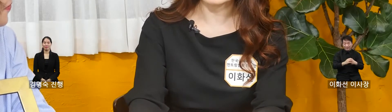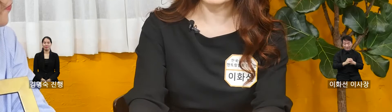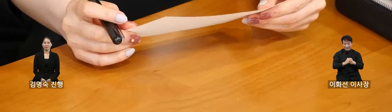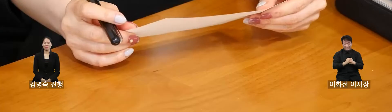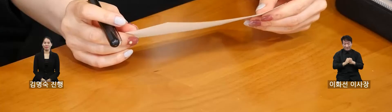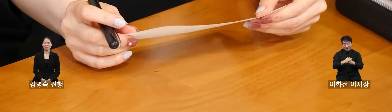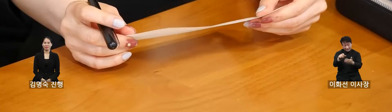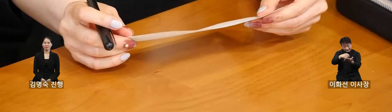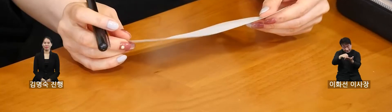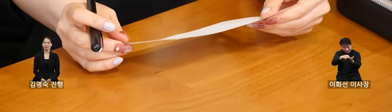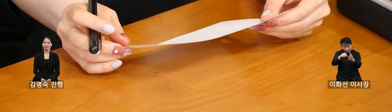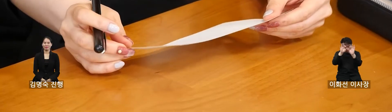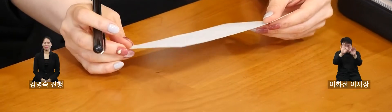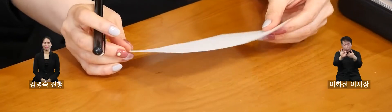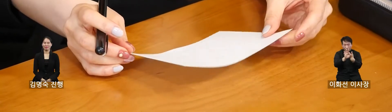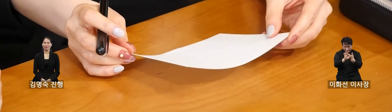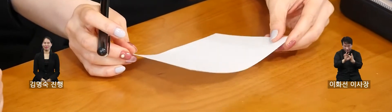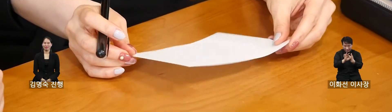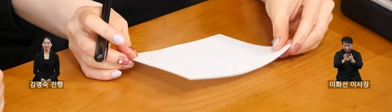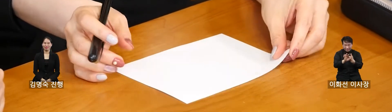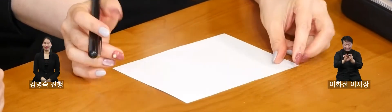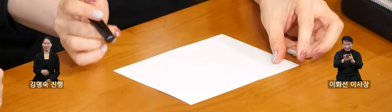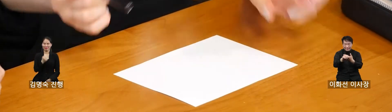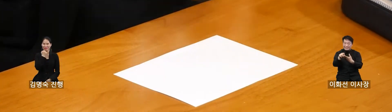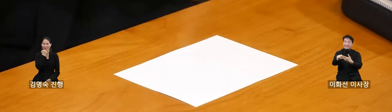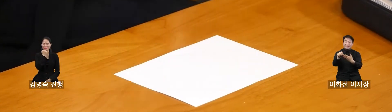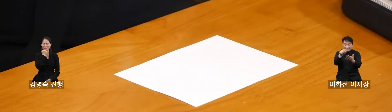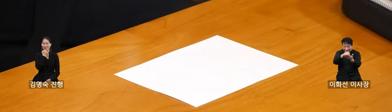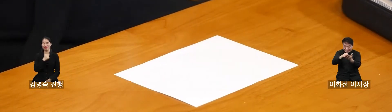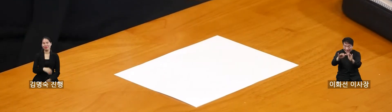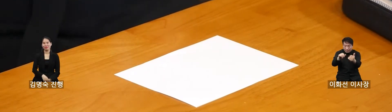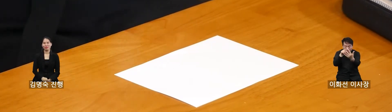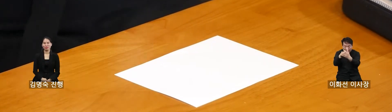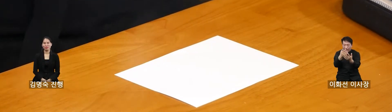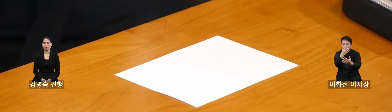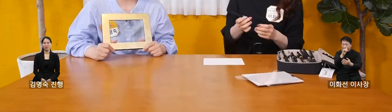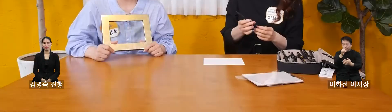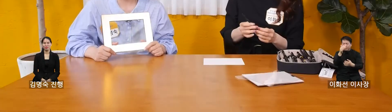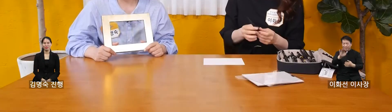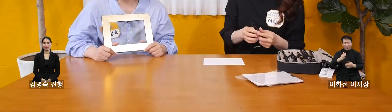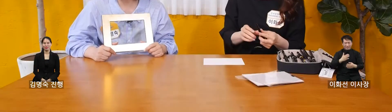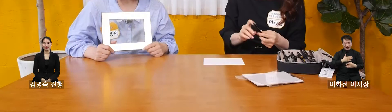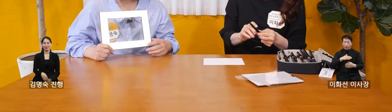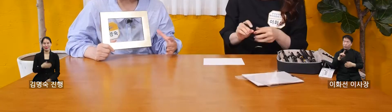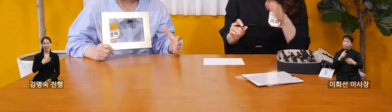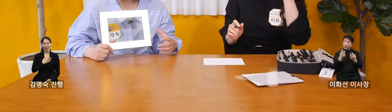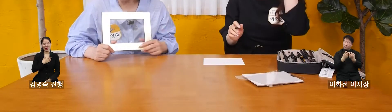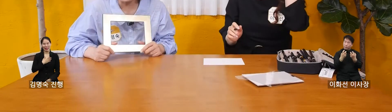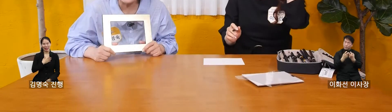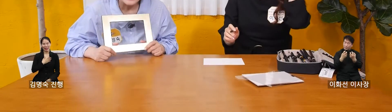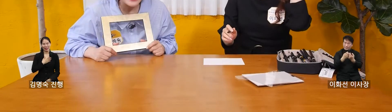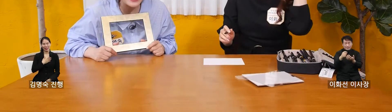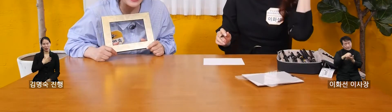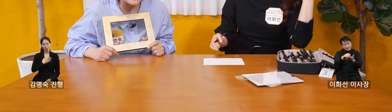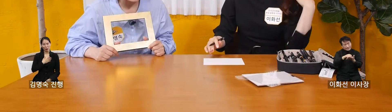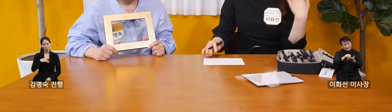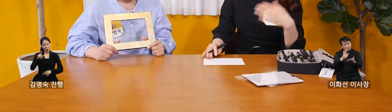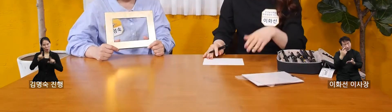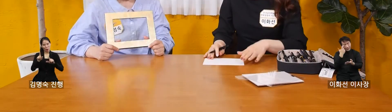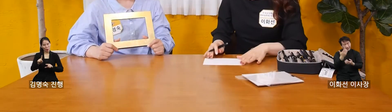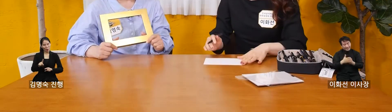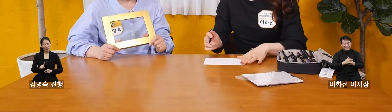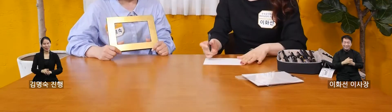사람을 안다고 했는데 제가 테스트 선상에서 제가 어떻게 생겼을까